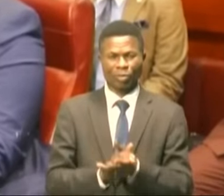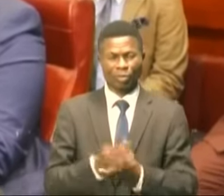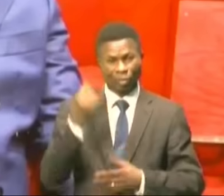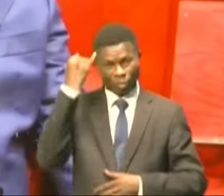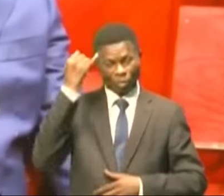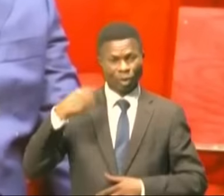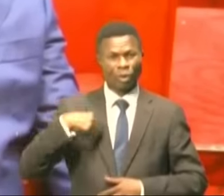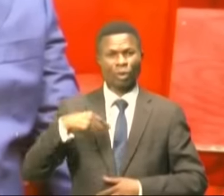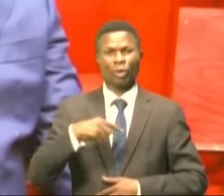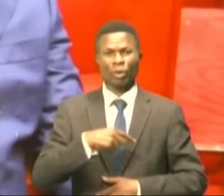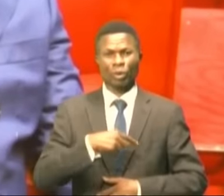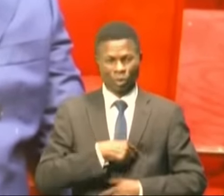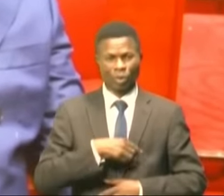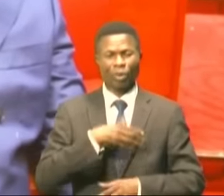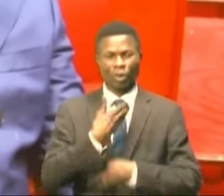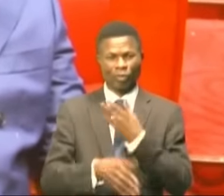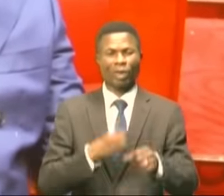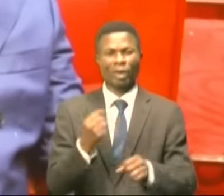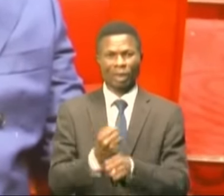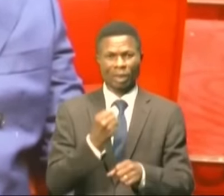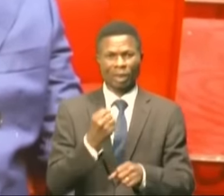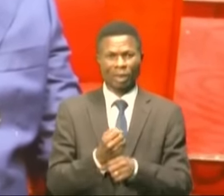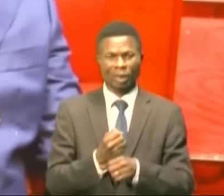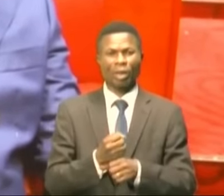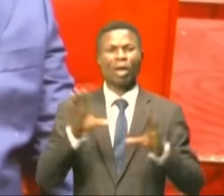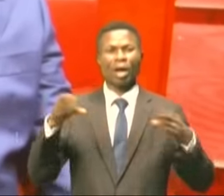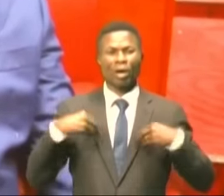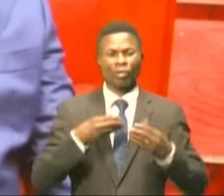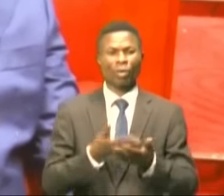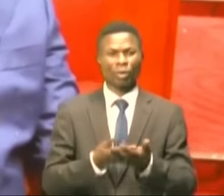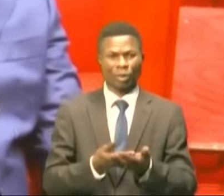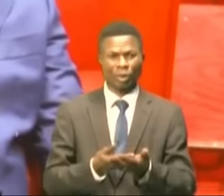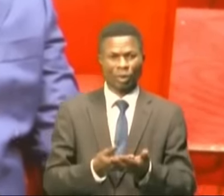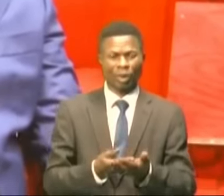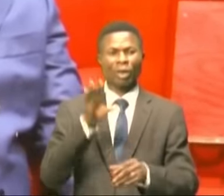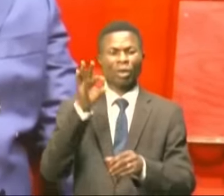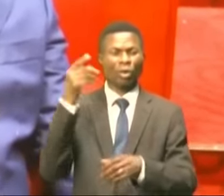allons faire le travail que nous avons promis à nos élus.